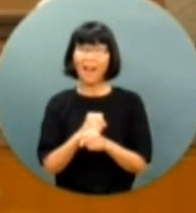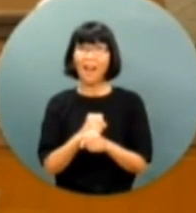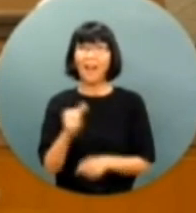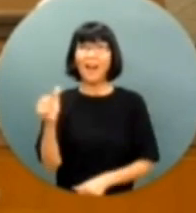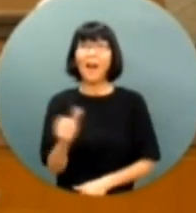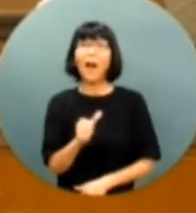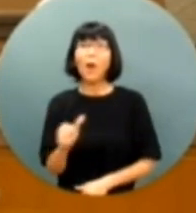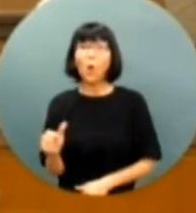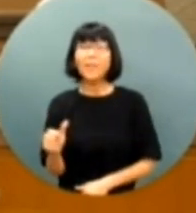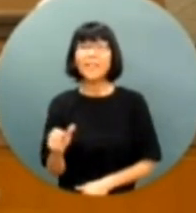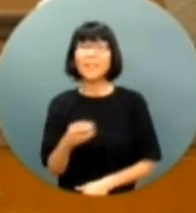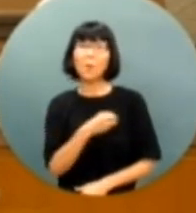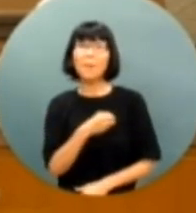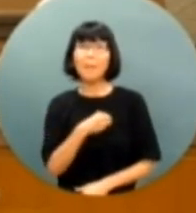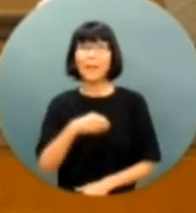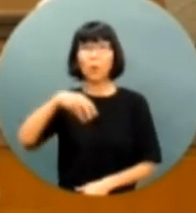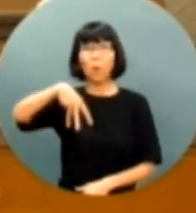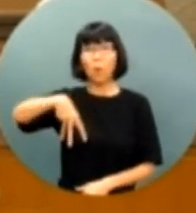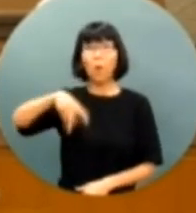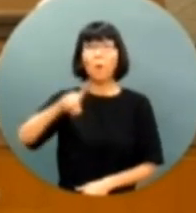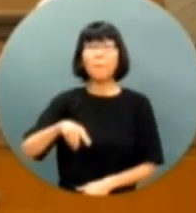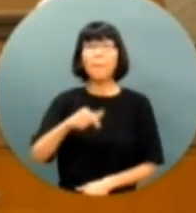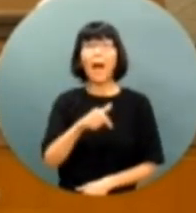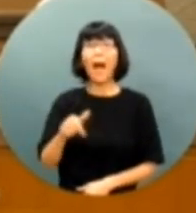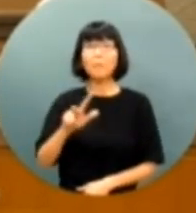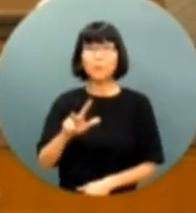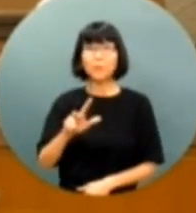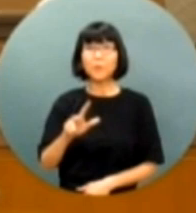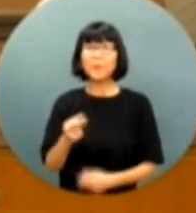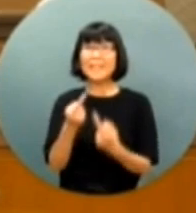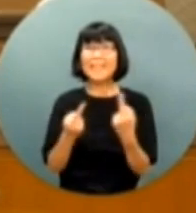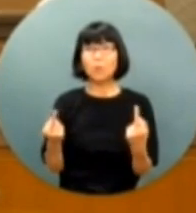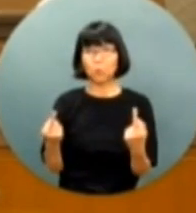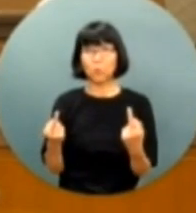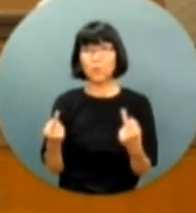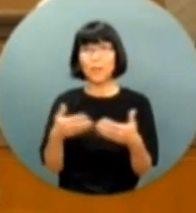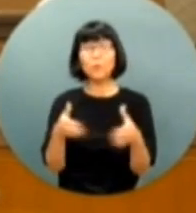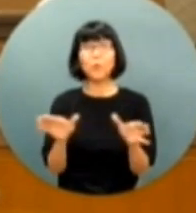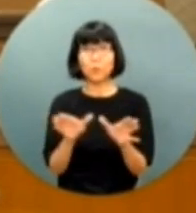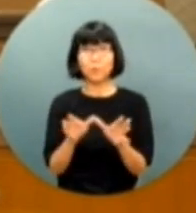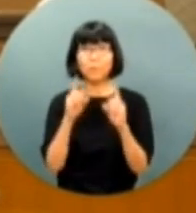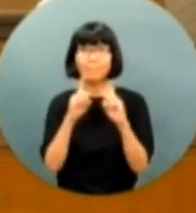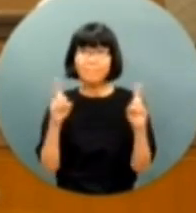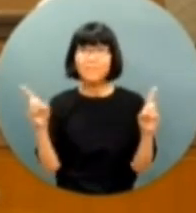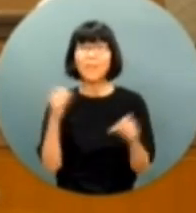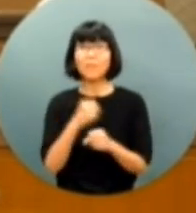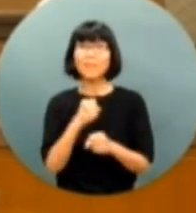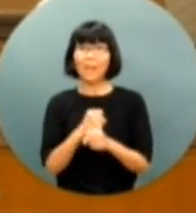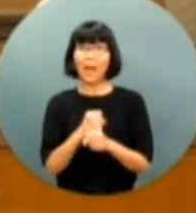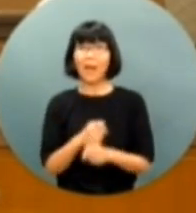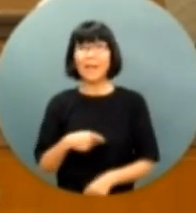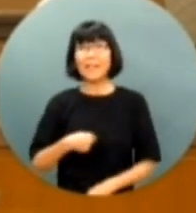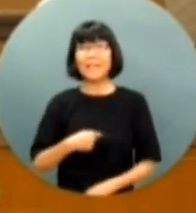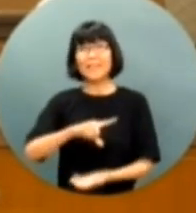ブルキッズ。メンバーも家で作るなど好きなメニューだといい、地元の誇りとしても、地元の誇りとしてもっと